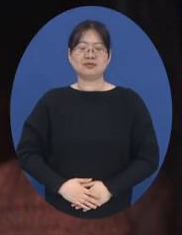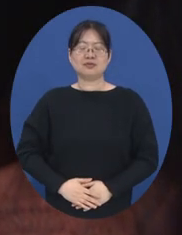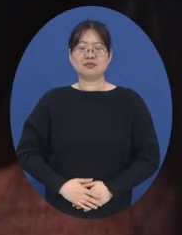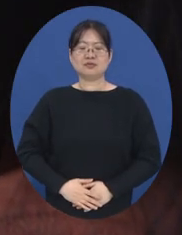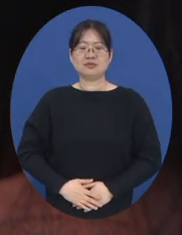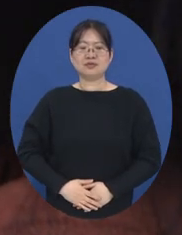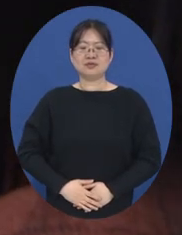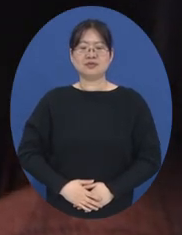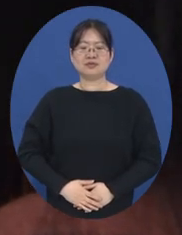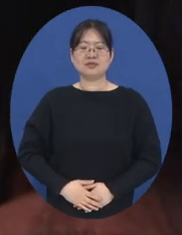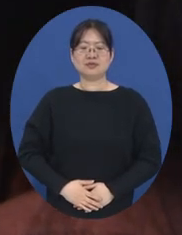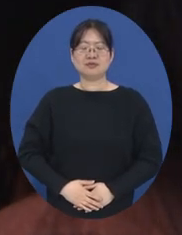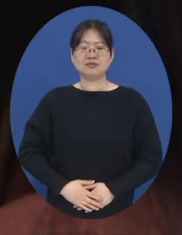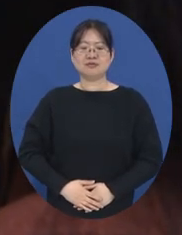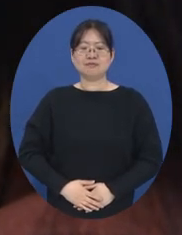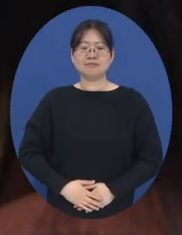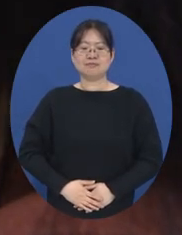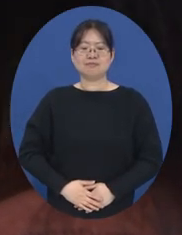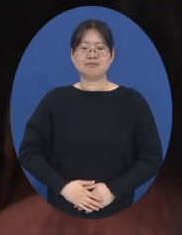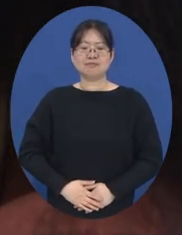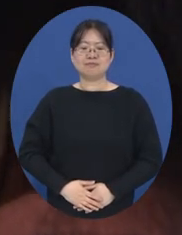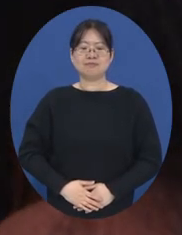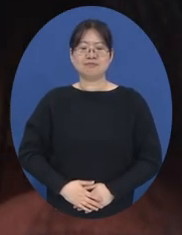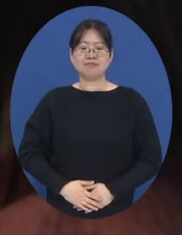슈 tv 최창수 입니다